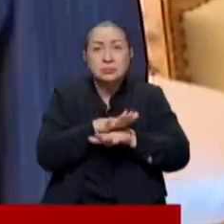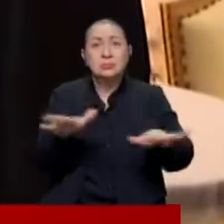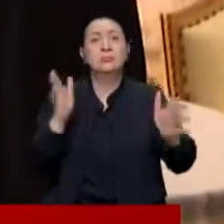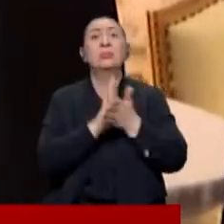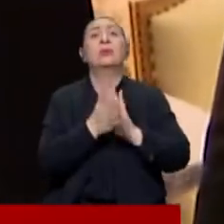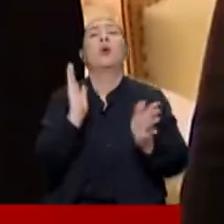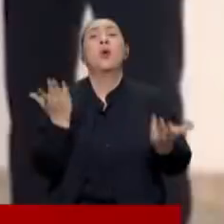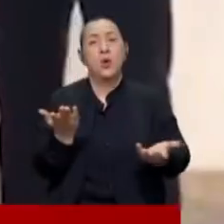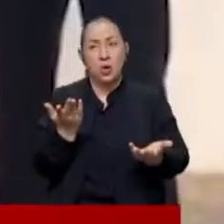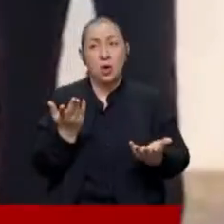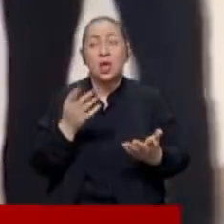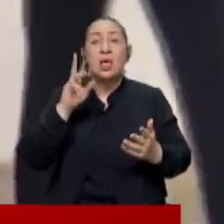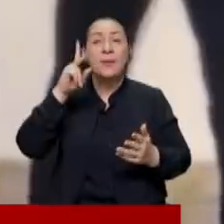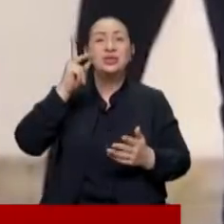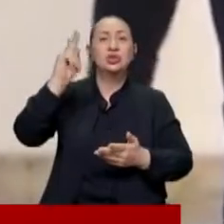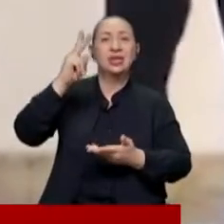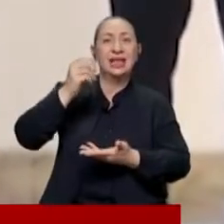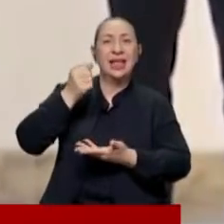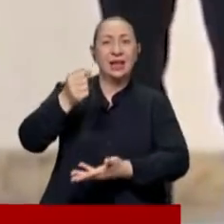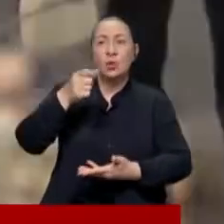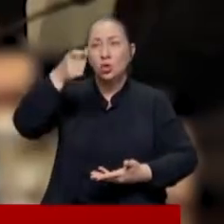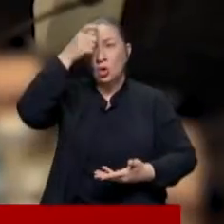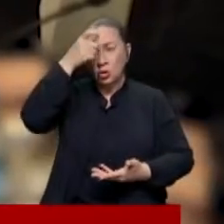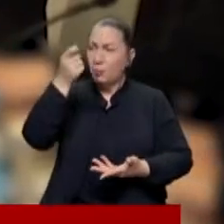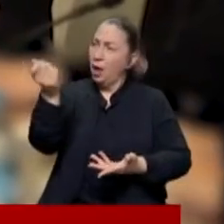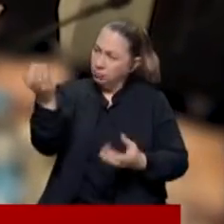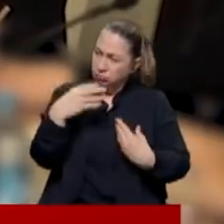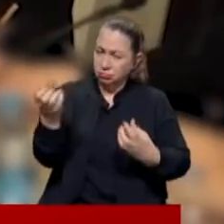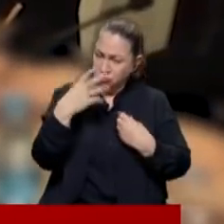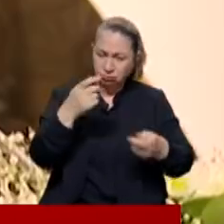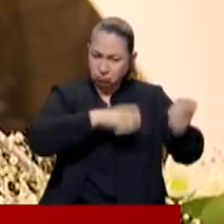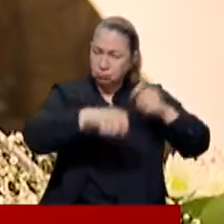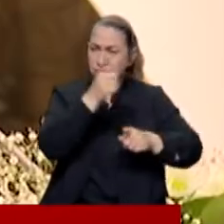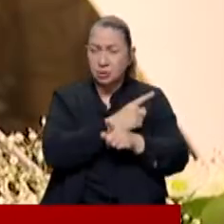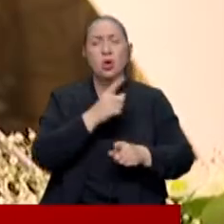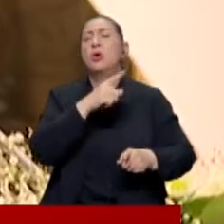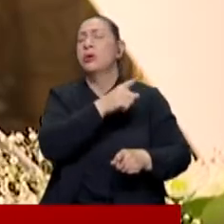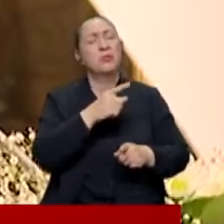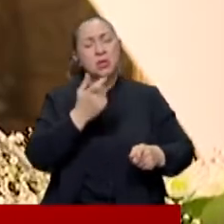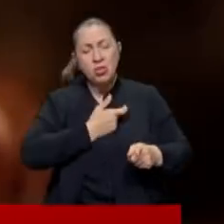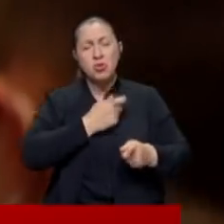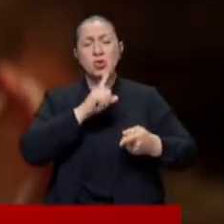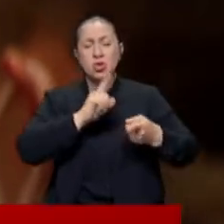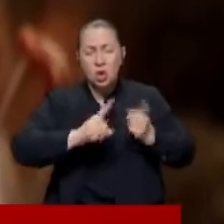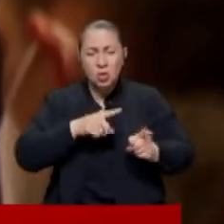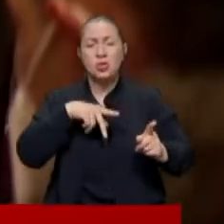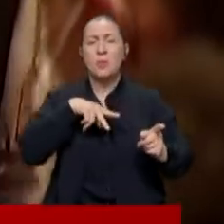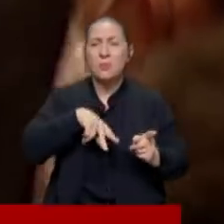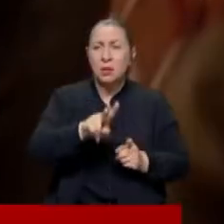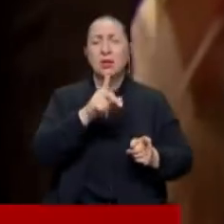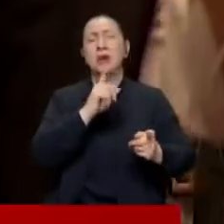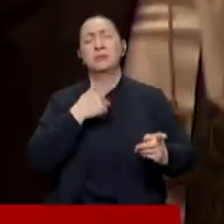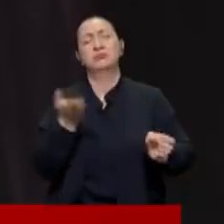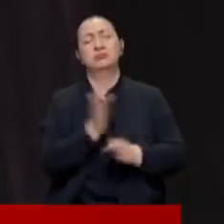dinmiyor Nurettin Nebati'nin. Yabancı yatırımcılara Türkiye'ye yatırım yapmaları için söylediği "bürokrasiyi al aşağı ederiz, arkamızda